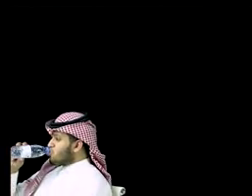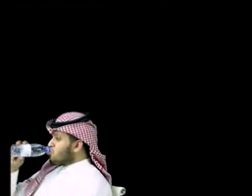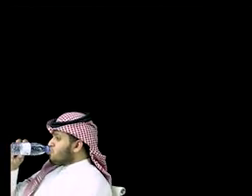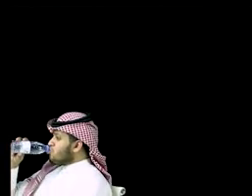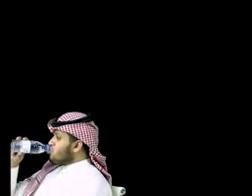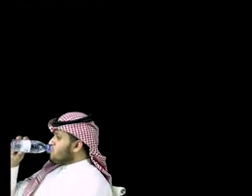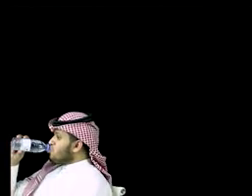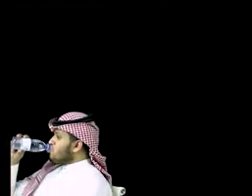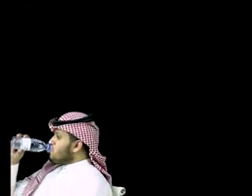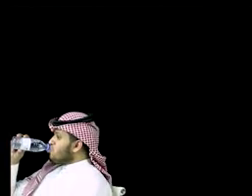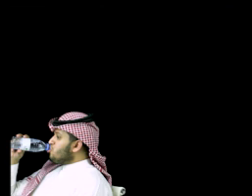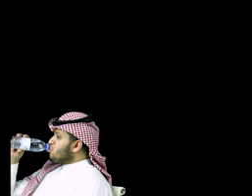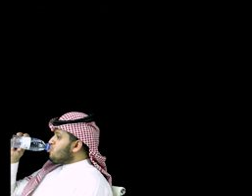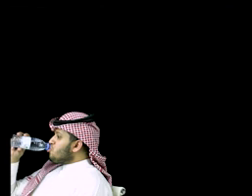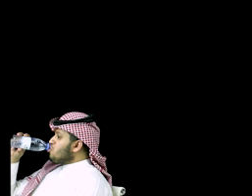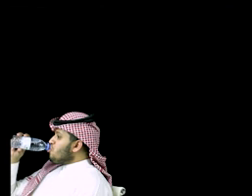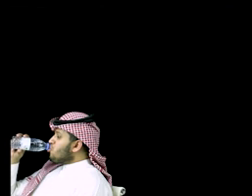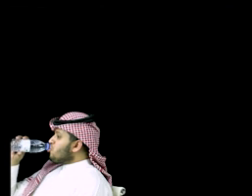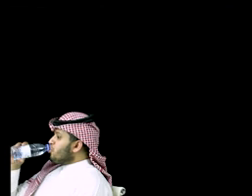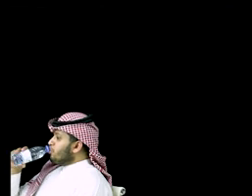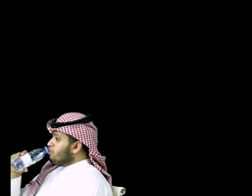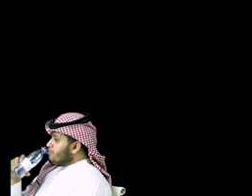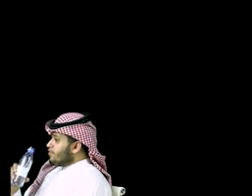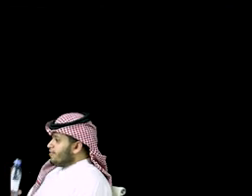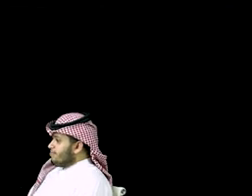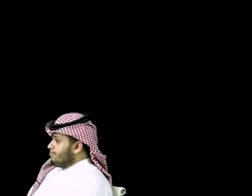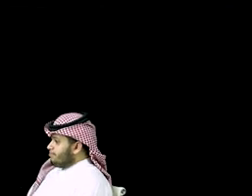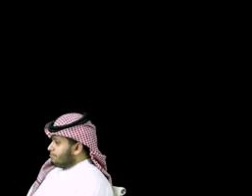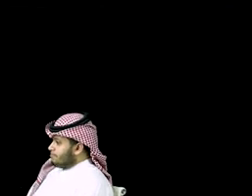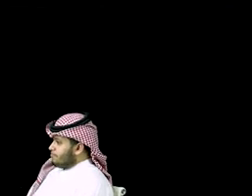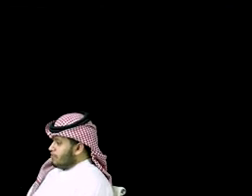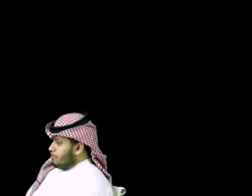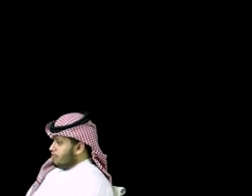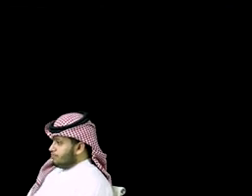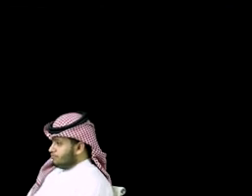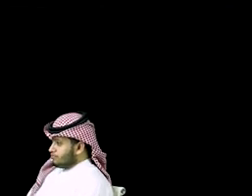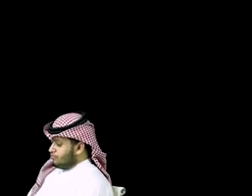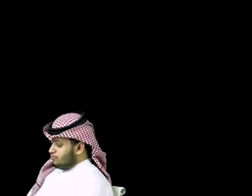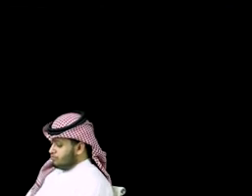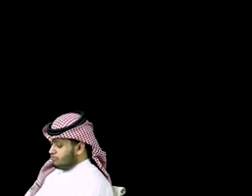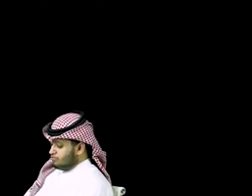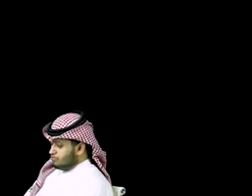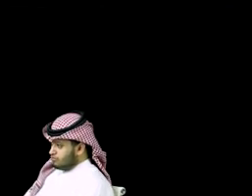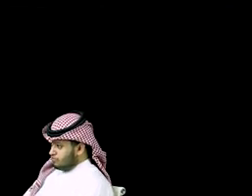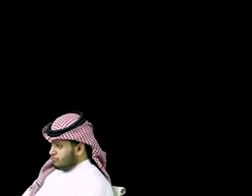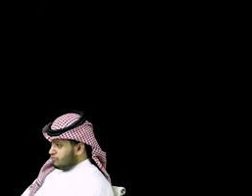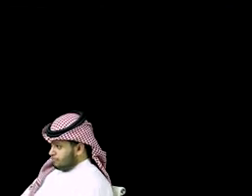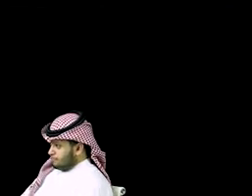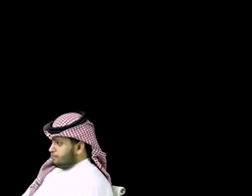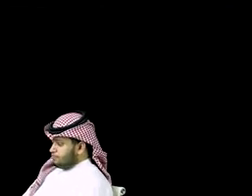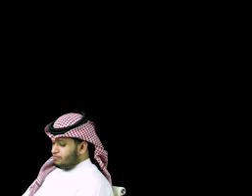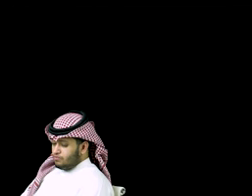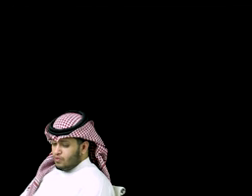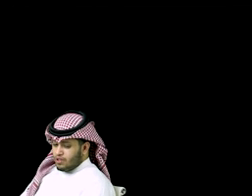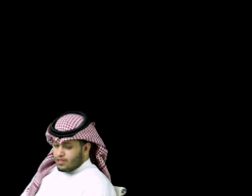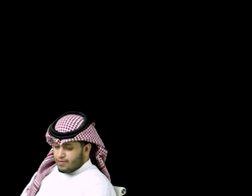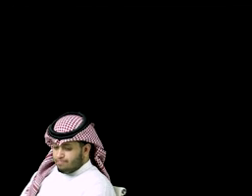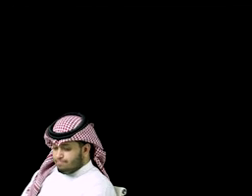نفس المكان حطيتها سلم 112 المحاضرة الثانية وما بعدها. حلو.